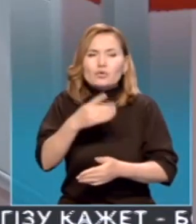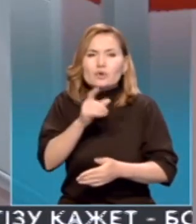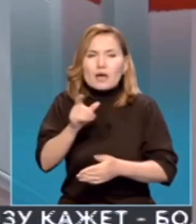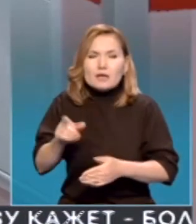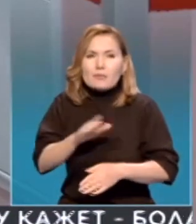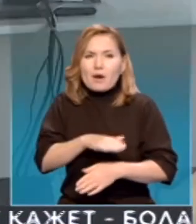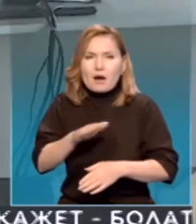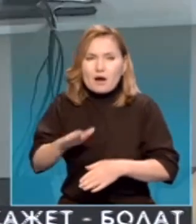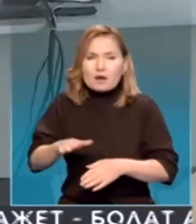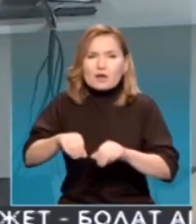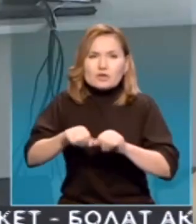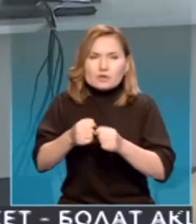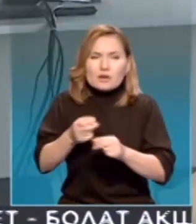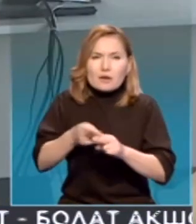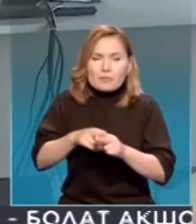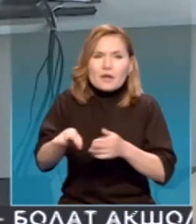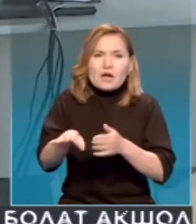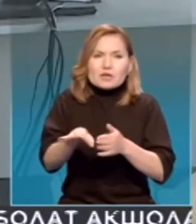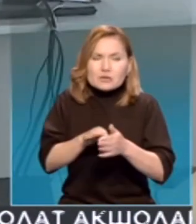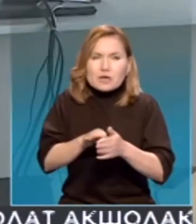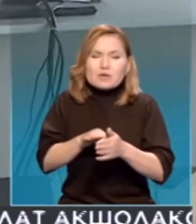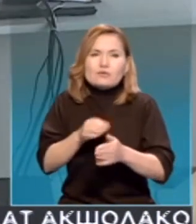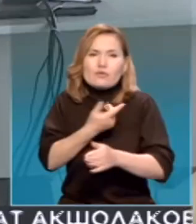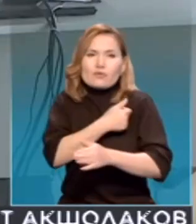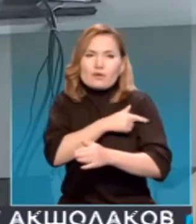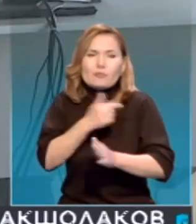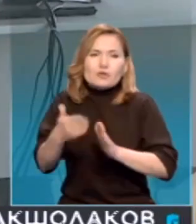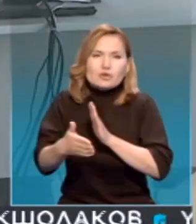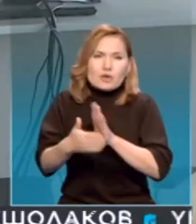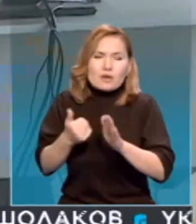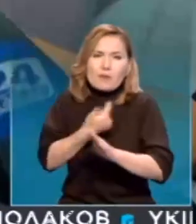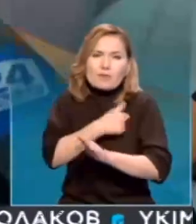Барлығы көшеде құлап, жедел жәрдем көлігімен ауруханаға жеткізілді.